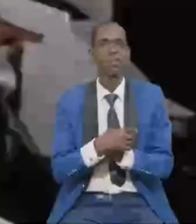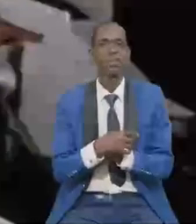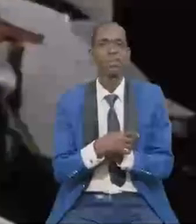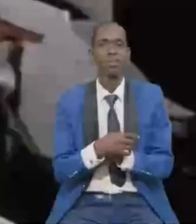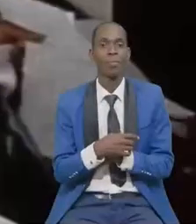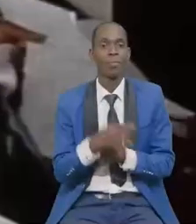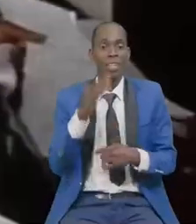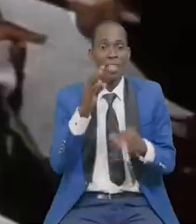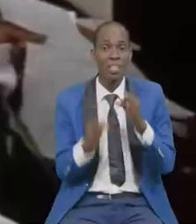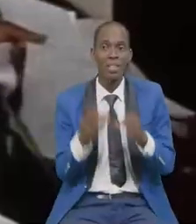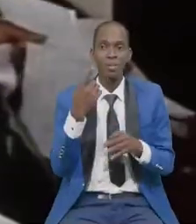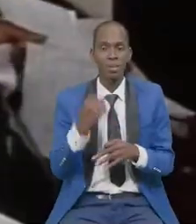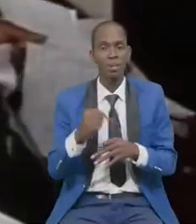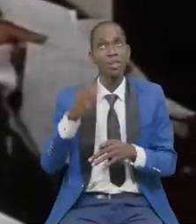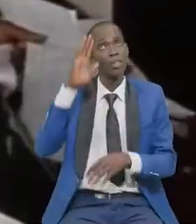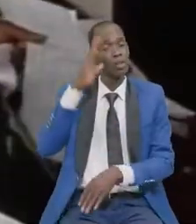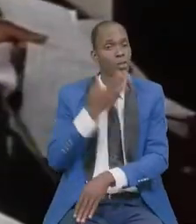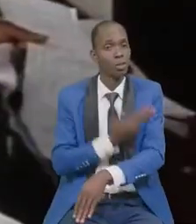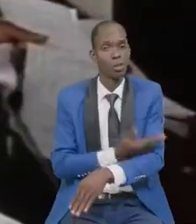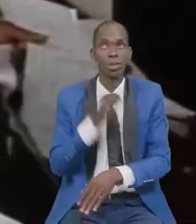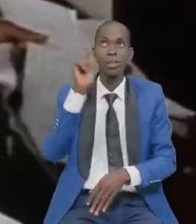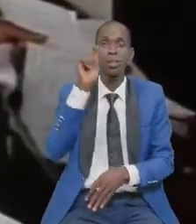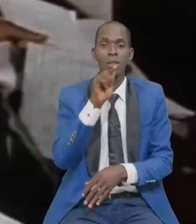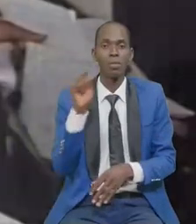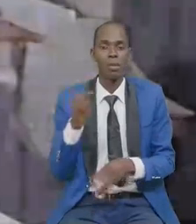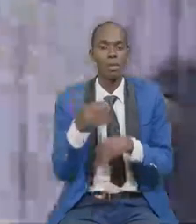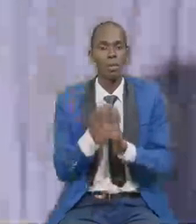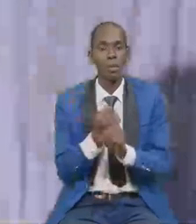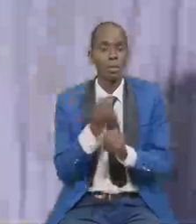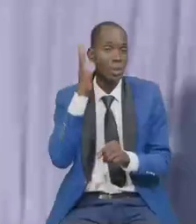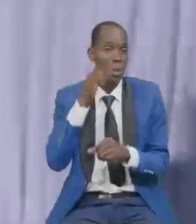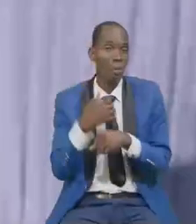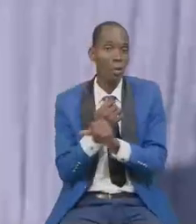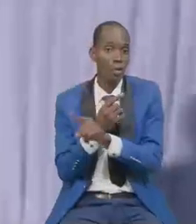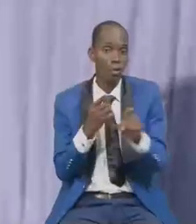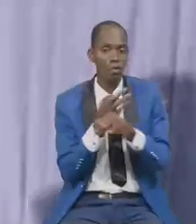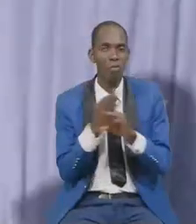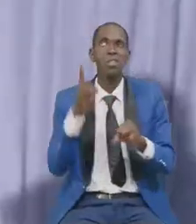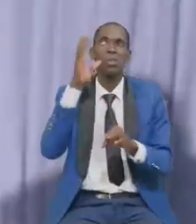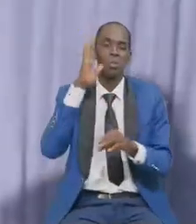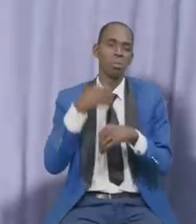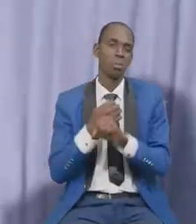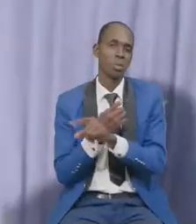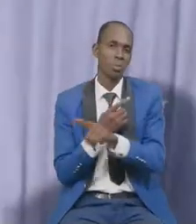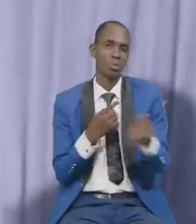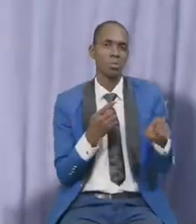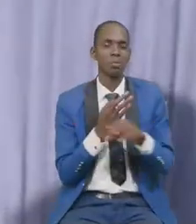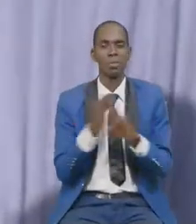Si donc le Fils vous affranchit, il va t'affranchir. J'ai dit, va